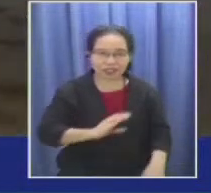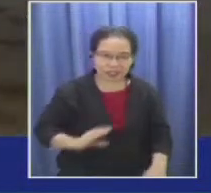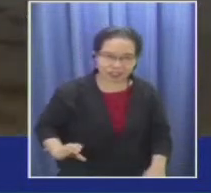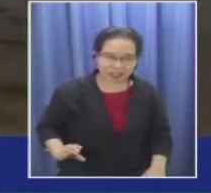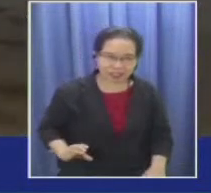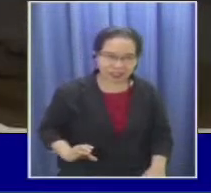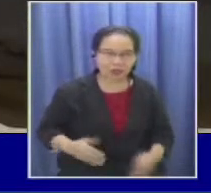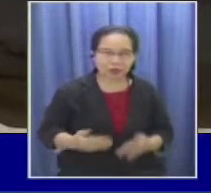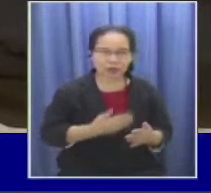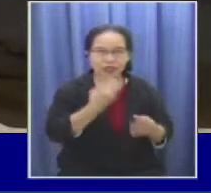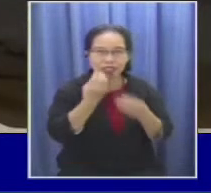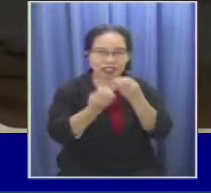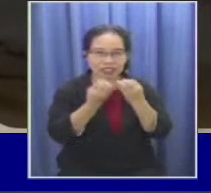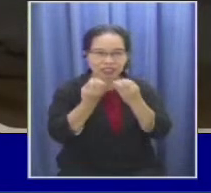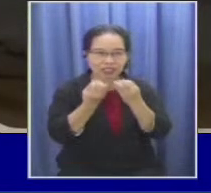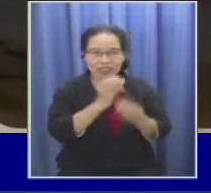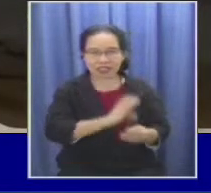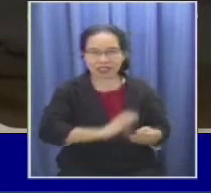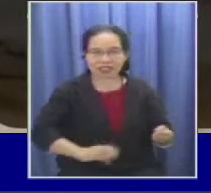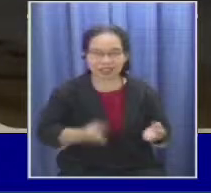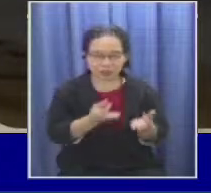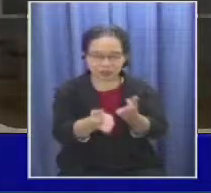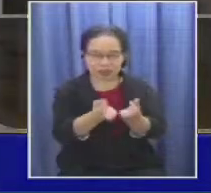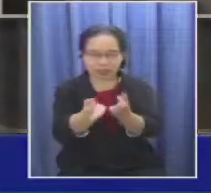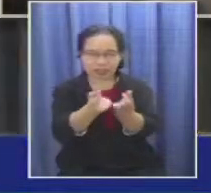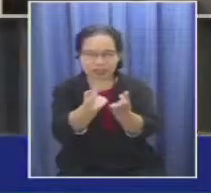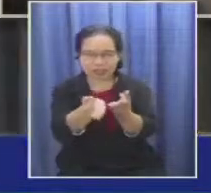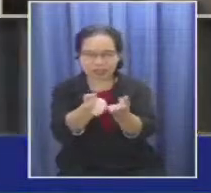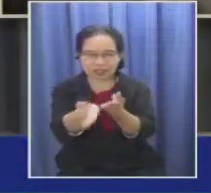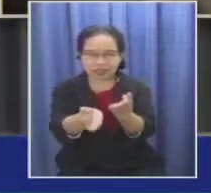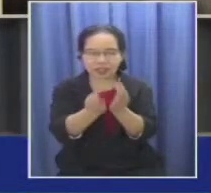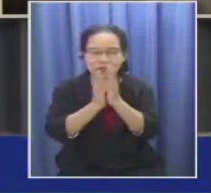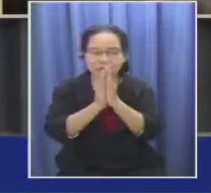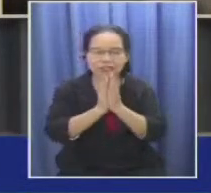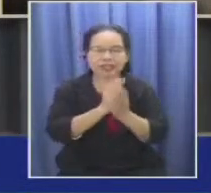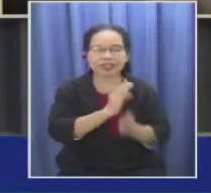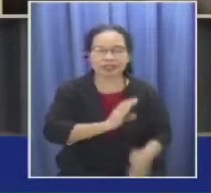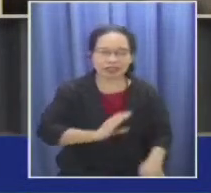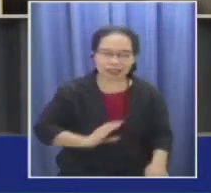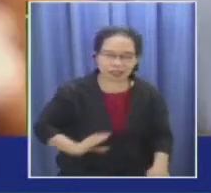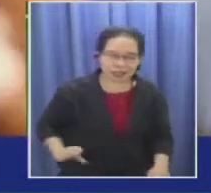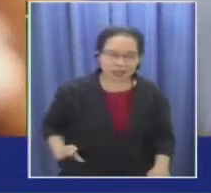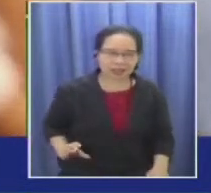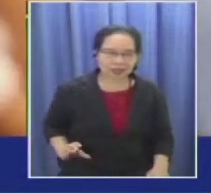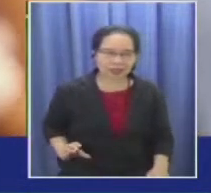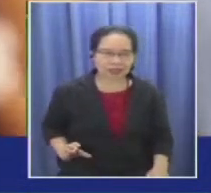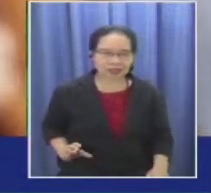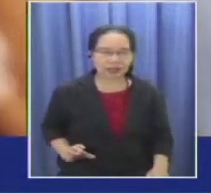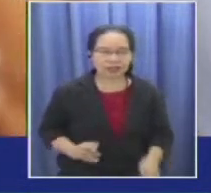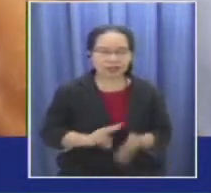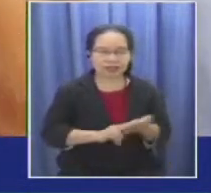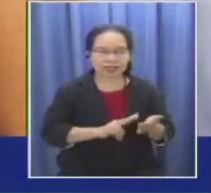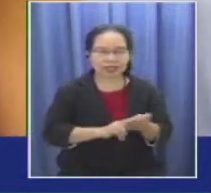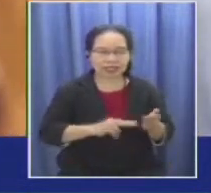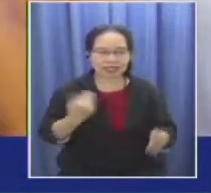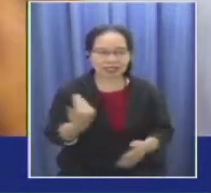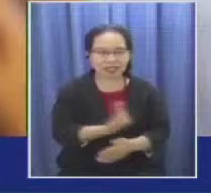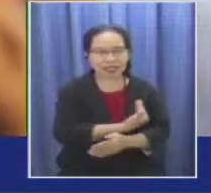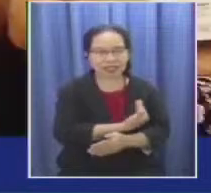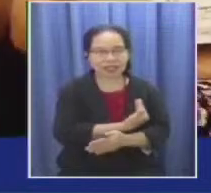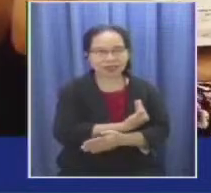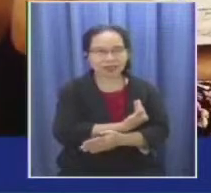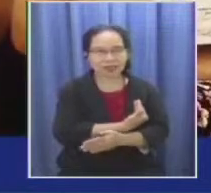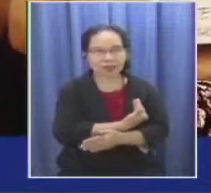Yɛda wase wɔ Yesu din mu. Yɛn Nyankopɔn no mmara nsɛm sɛ yɛbɛdidi a ɛwɔ sɛ yɛbɔ mpaeɛ ansa